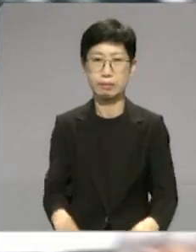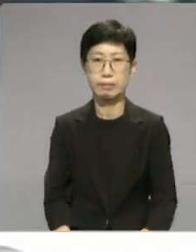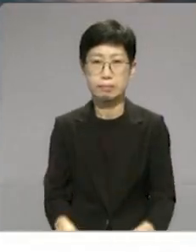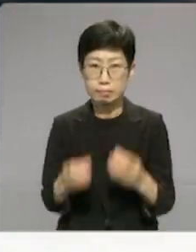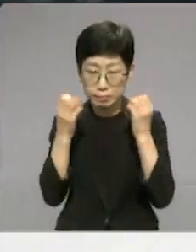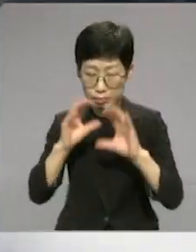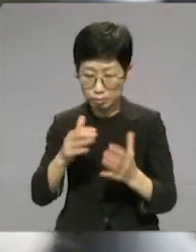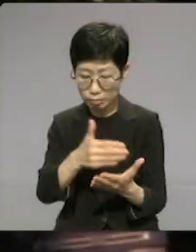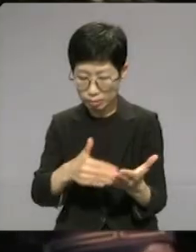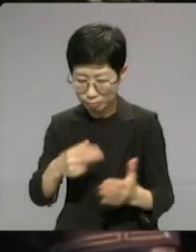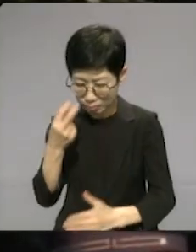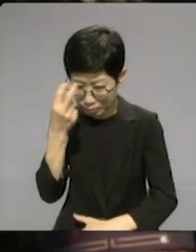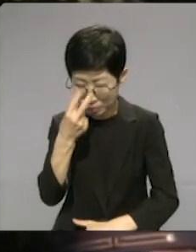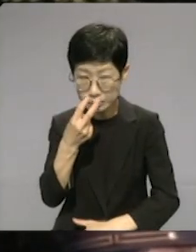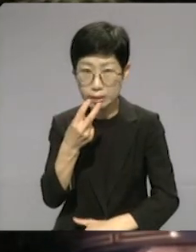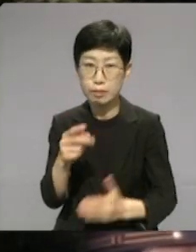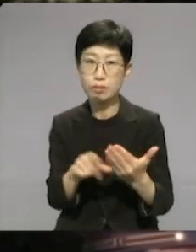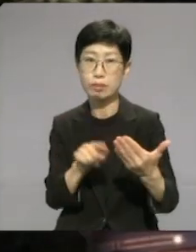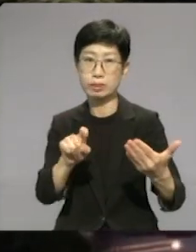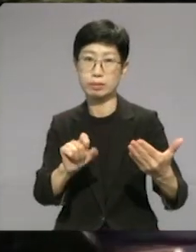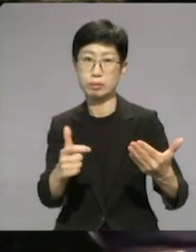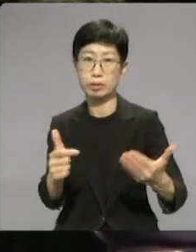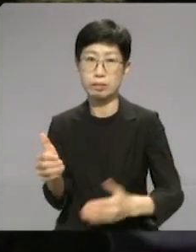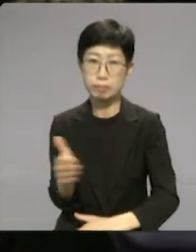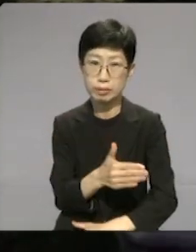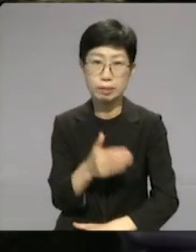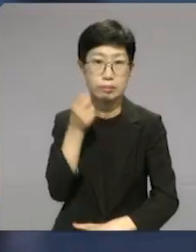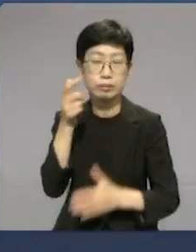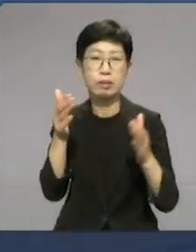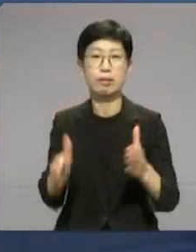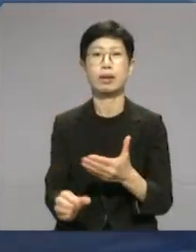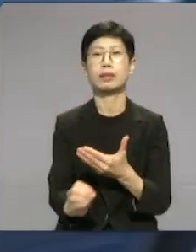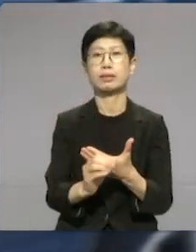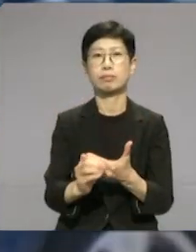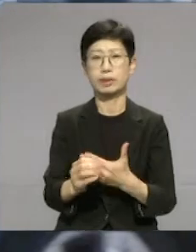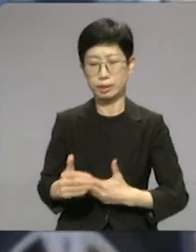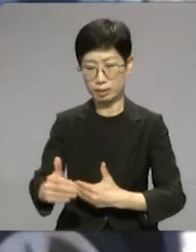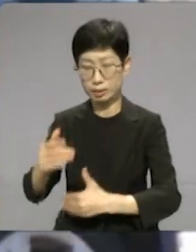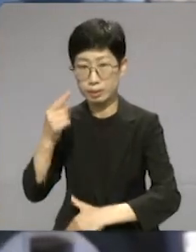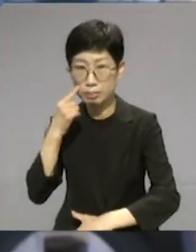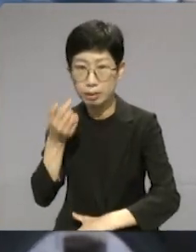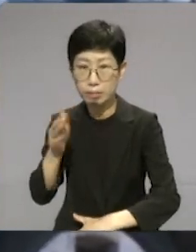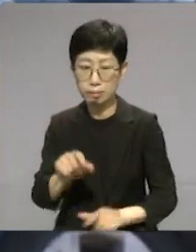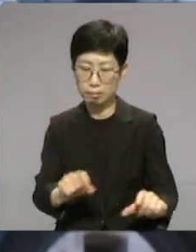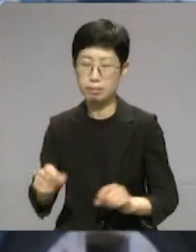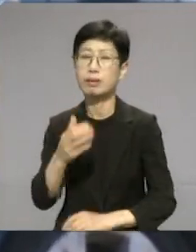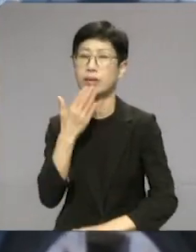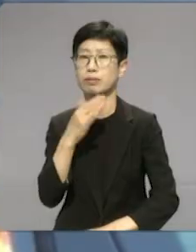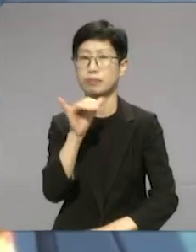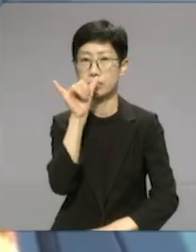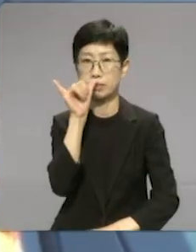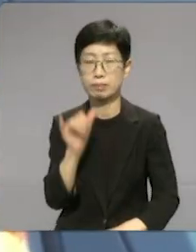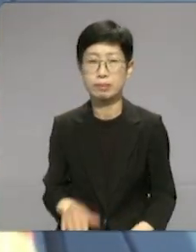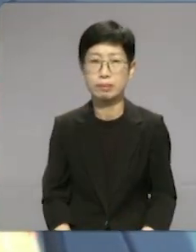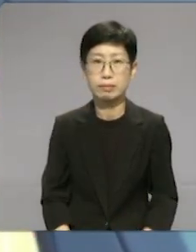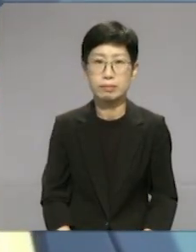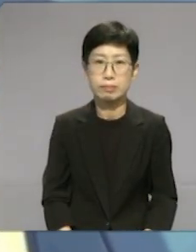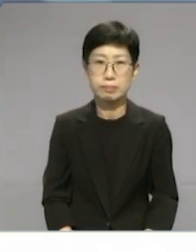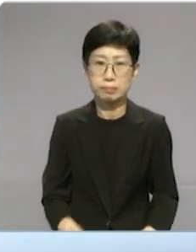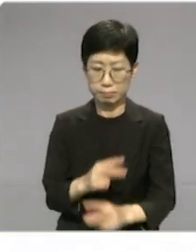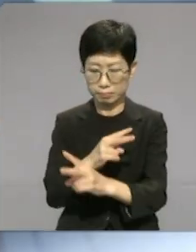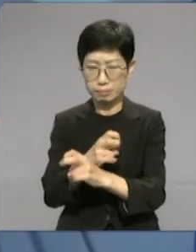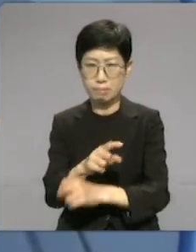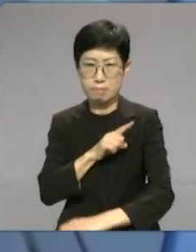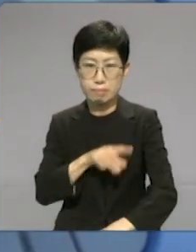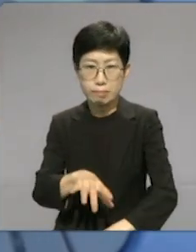새로운 국경 통제는 이달 16일부터 6개월간 임시로 시행되지만 연장될 가능성도 있습니다. 오스트리아는